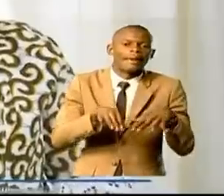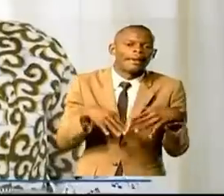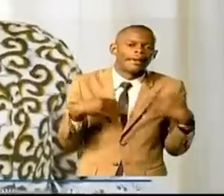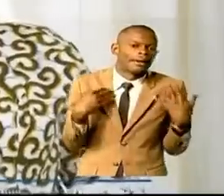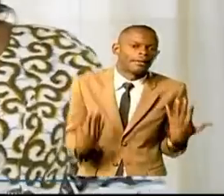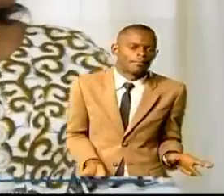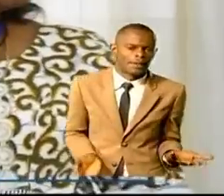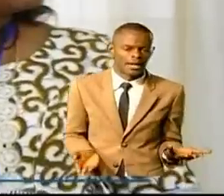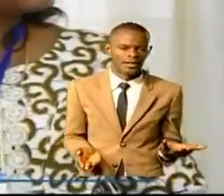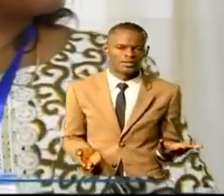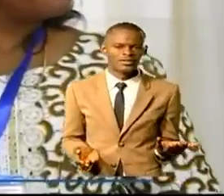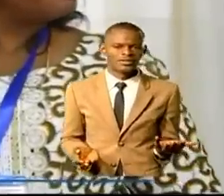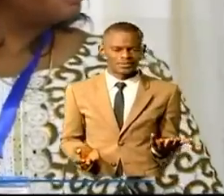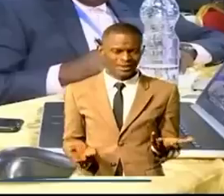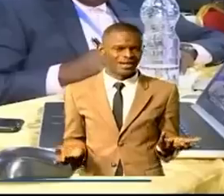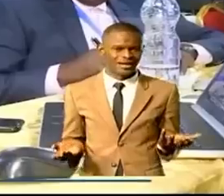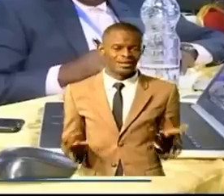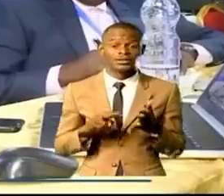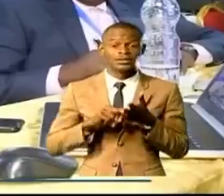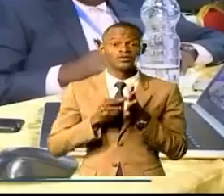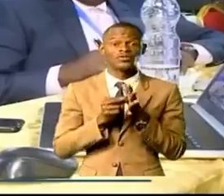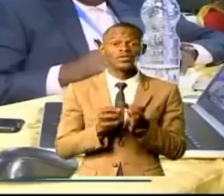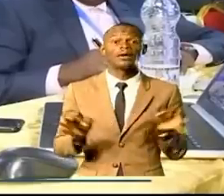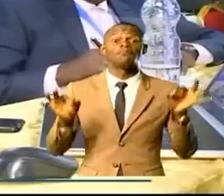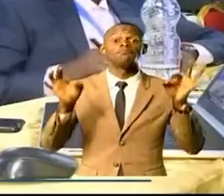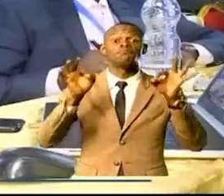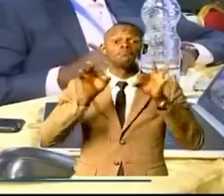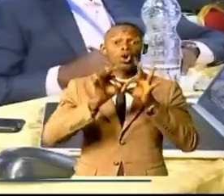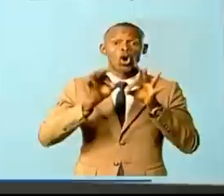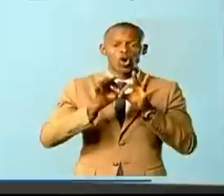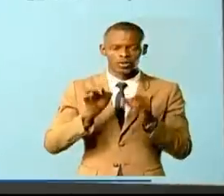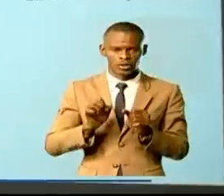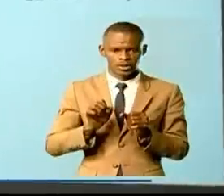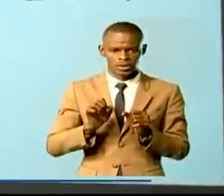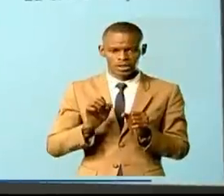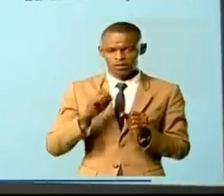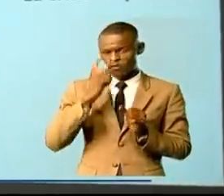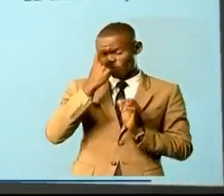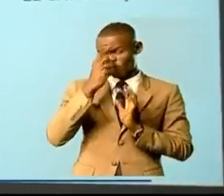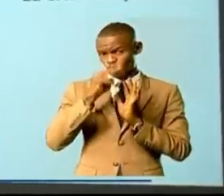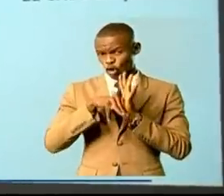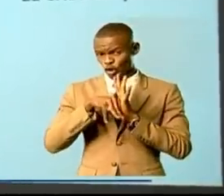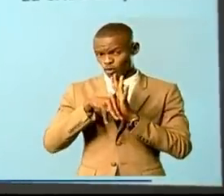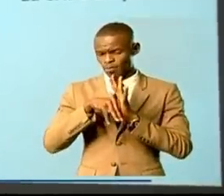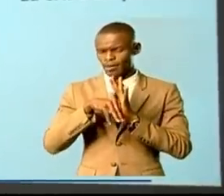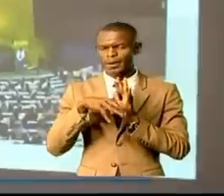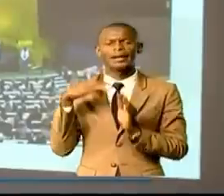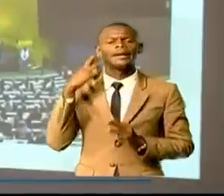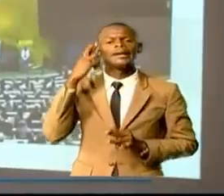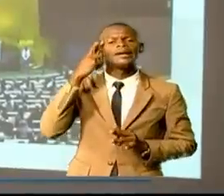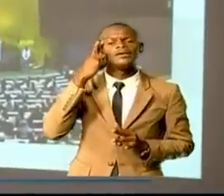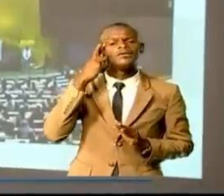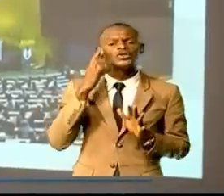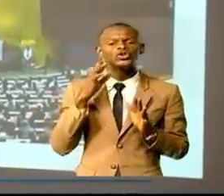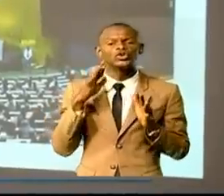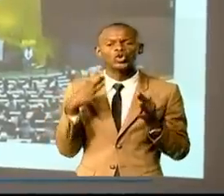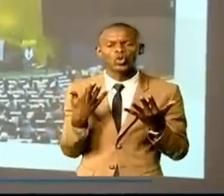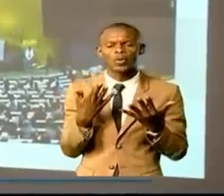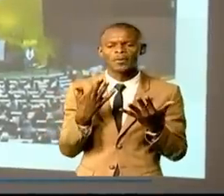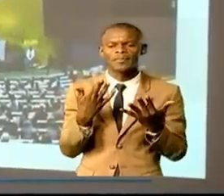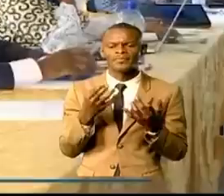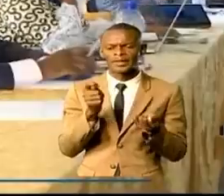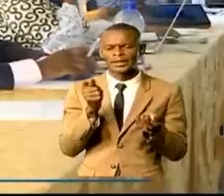d'utilité publique. Une revue nationale de la mise en œuvre de l'achat stratégique de soins et services de santé est organisée par